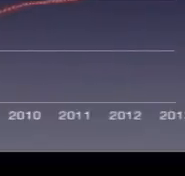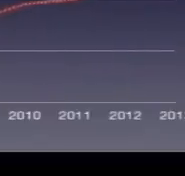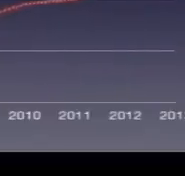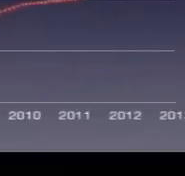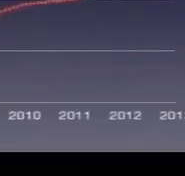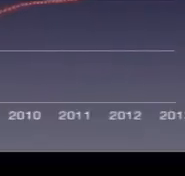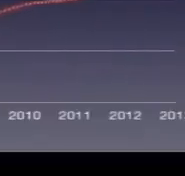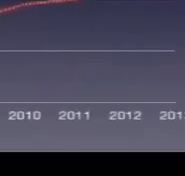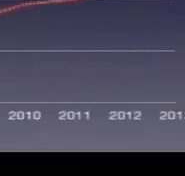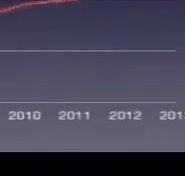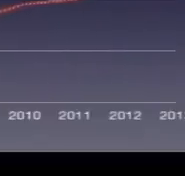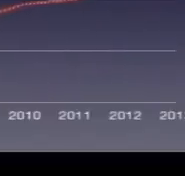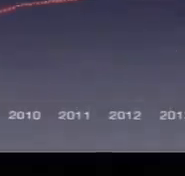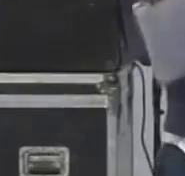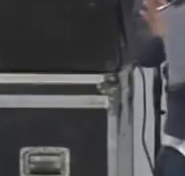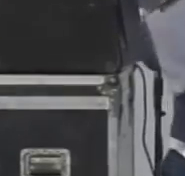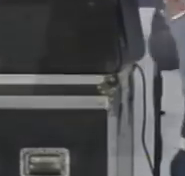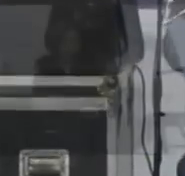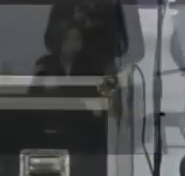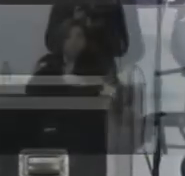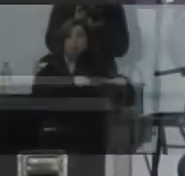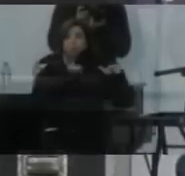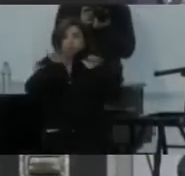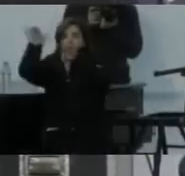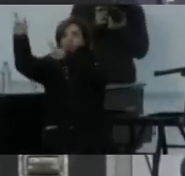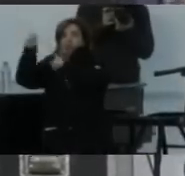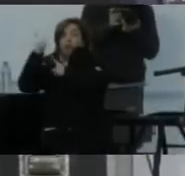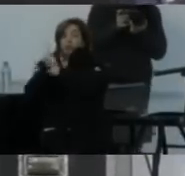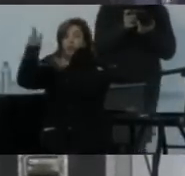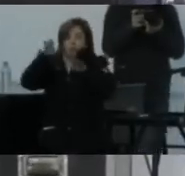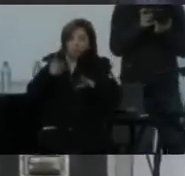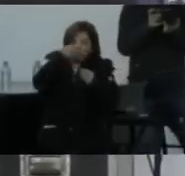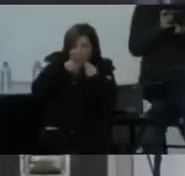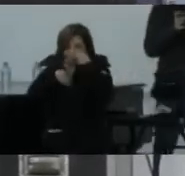dovete emigrare, dovete cospirare.